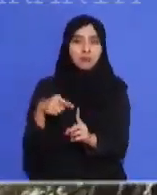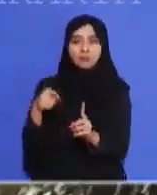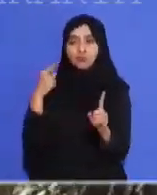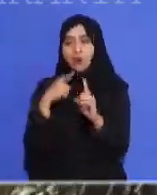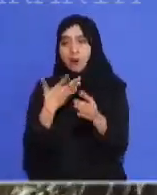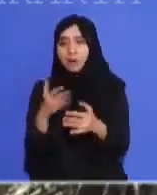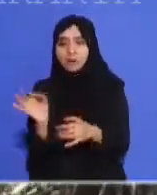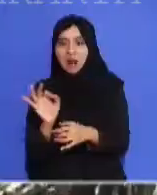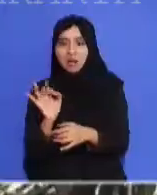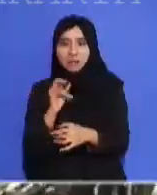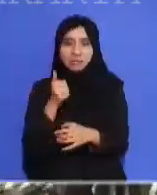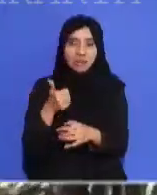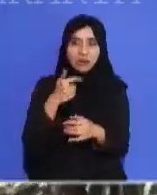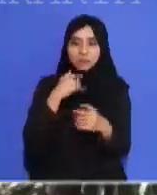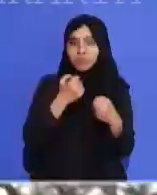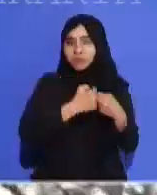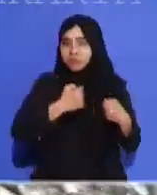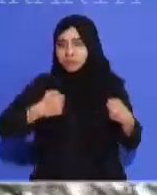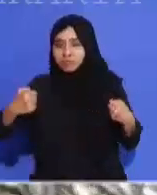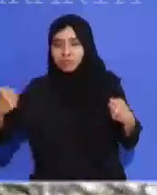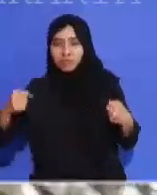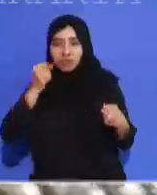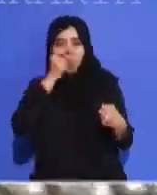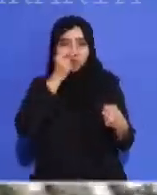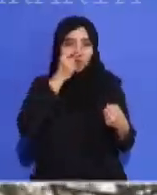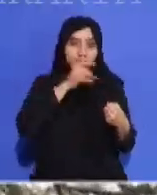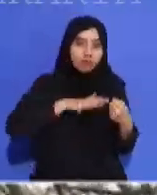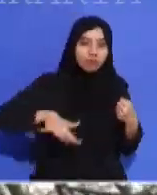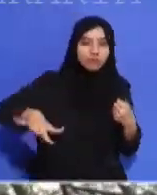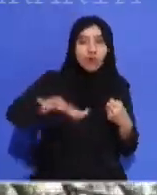dadosaken papan kangge reboisasi. Mekaten Adi lan Wendy Asung Palaburan.